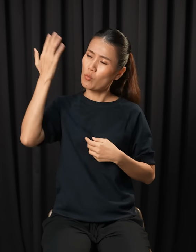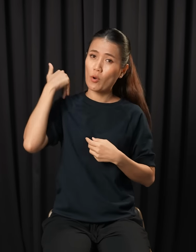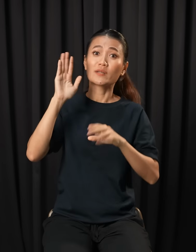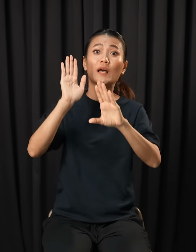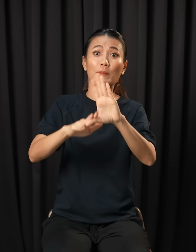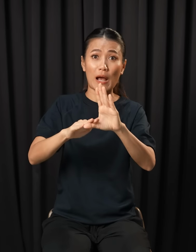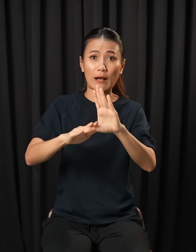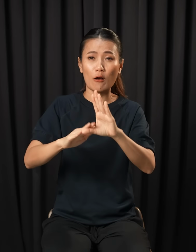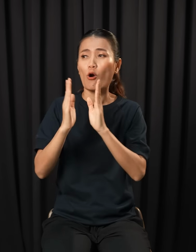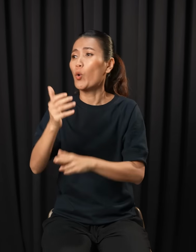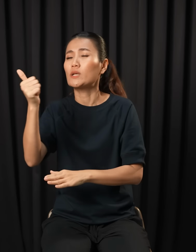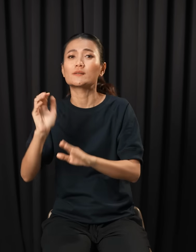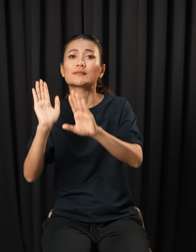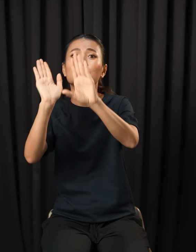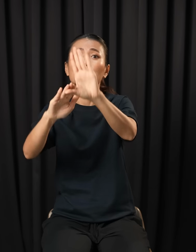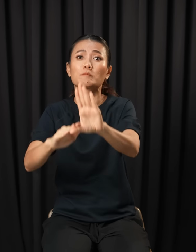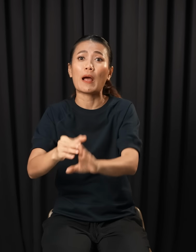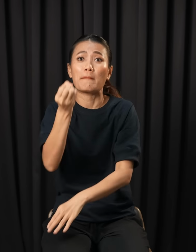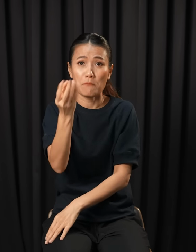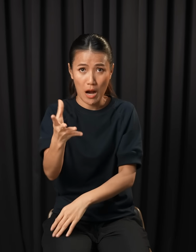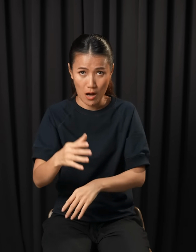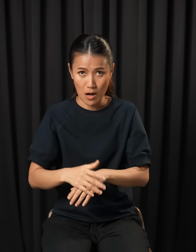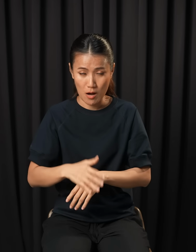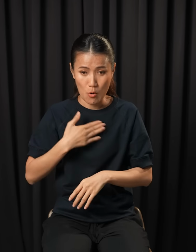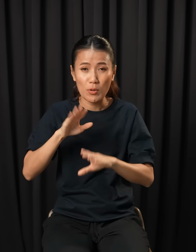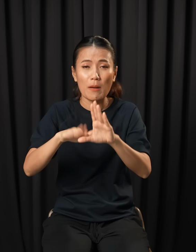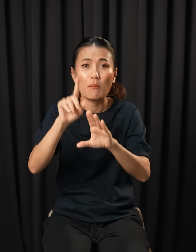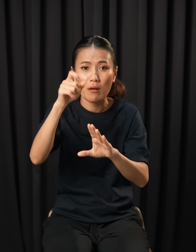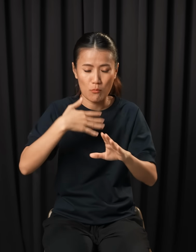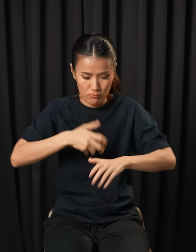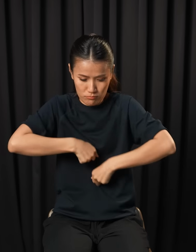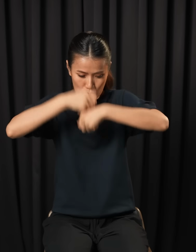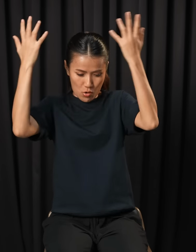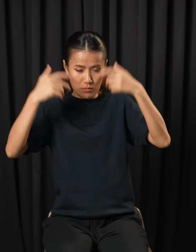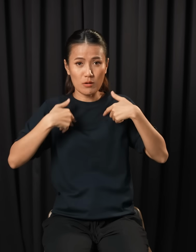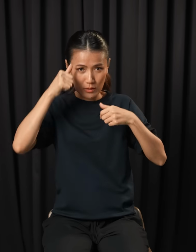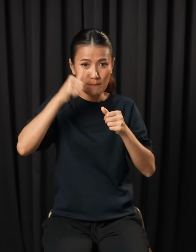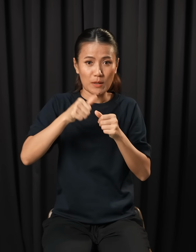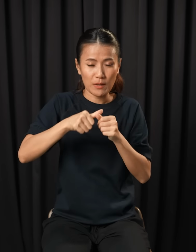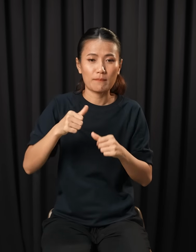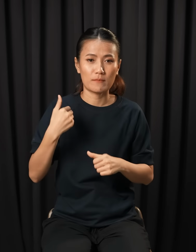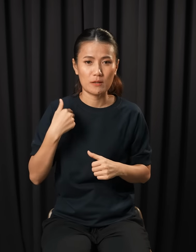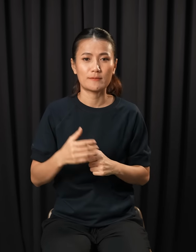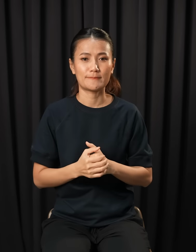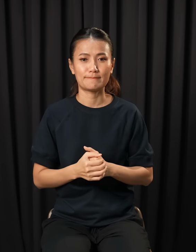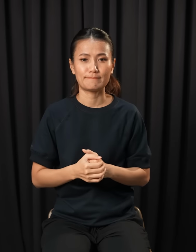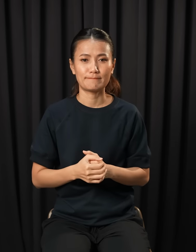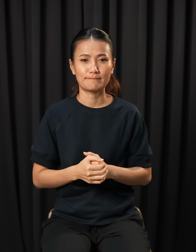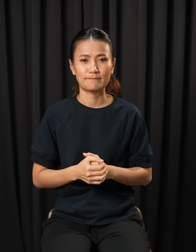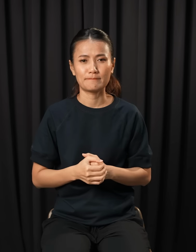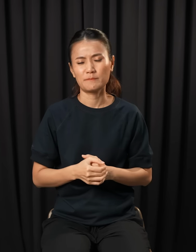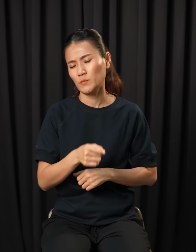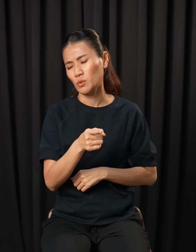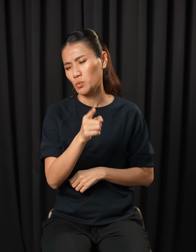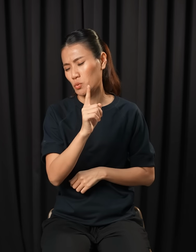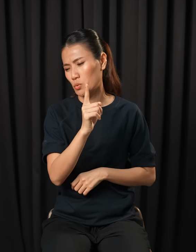ปีหรือได้เพราะเราอย่างอื่น เพราะว่าปีที่ไปสมัครมีคนสมัครเกินครบไปแล้วแต่จำได้ว่าไปก็คือ